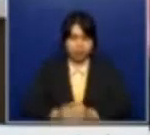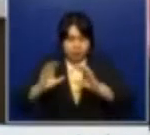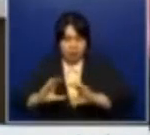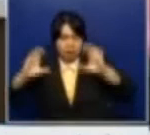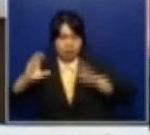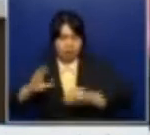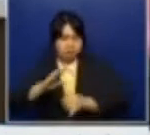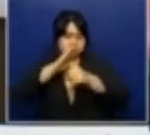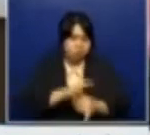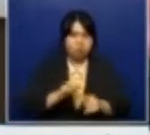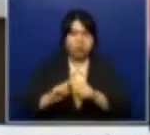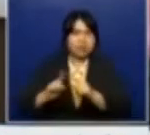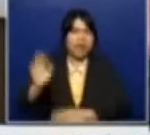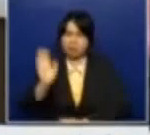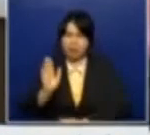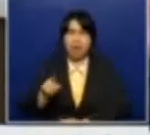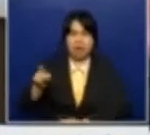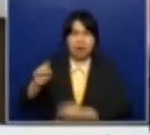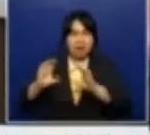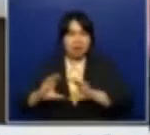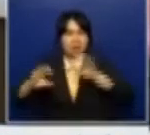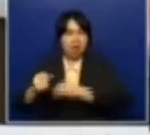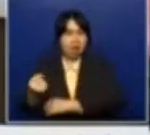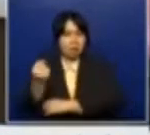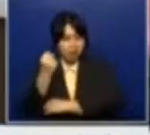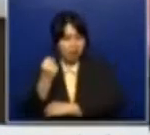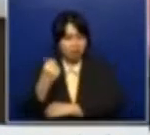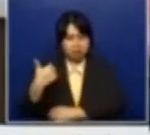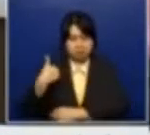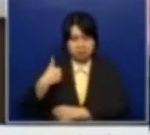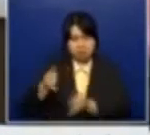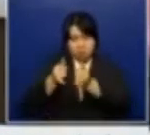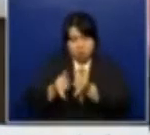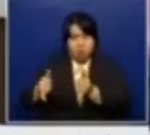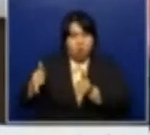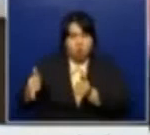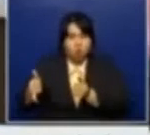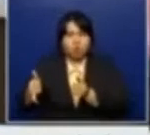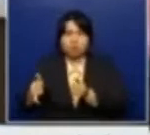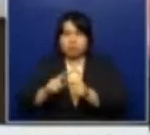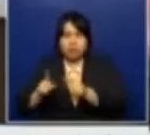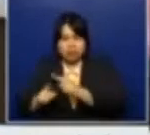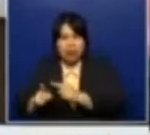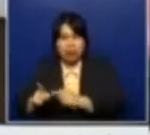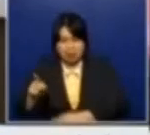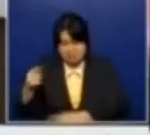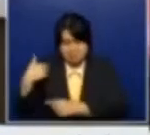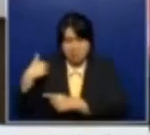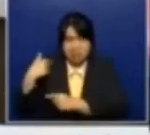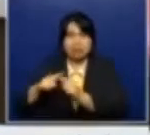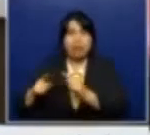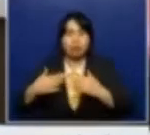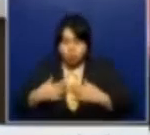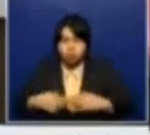าดรัฐบาลมีอาวุธรัฐบาลมีคนที่จะใช้จะขอร้องว่าให้ใจเ